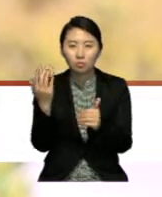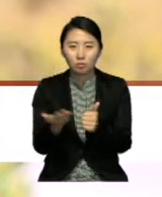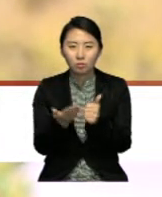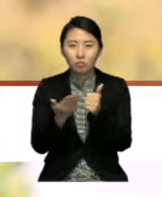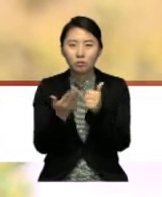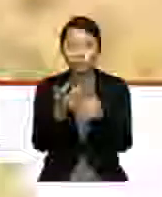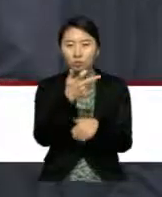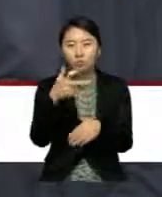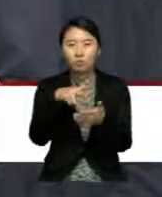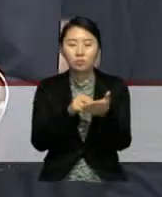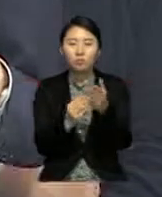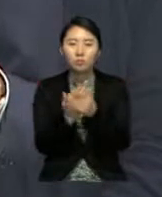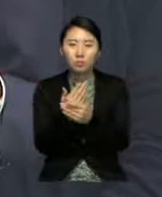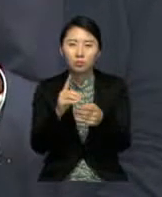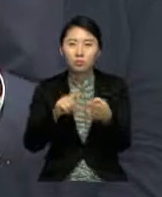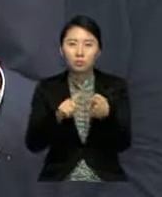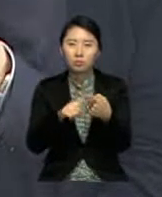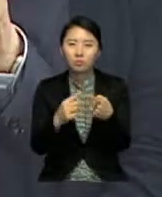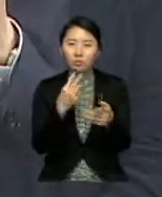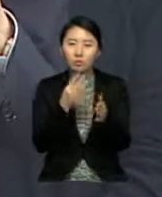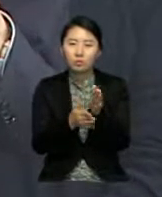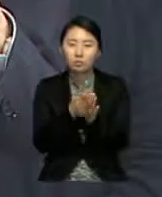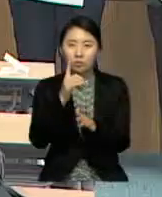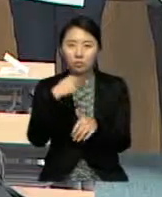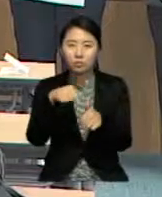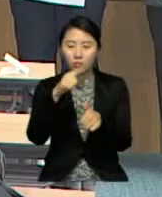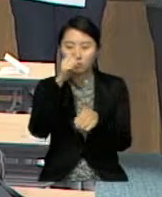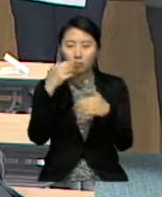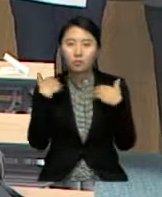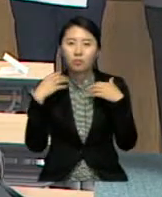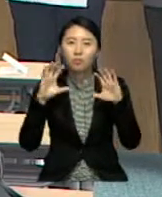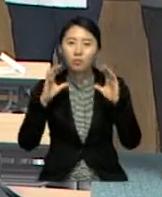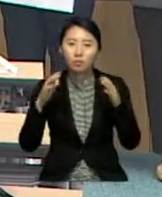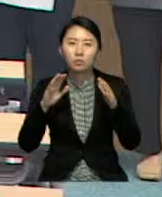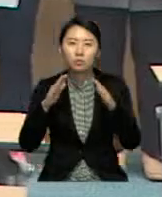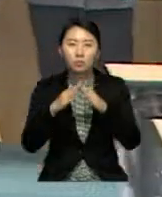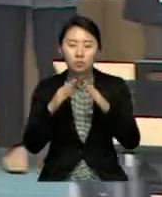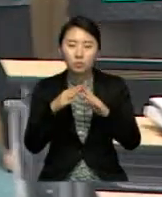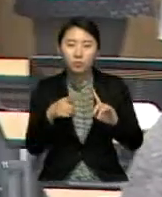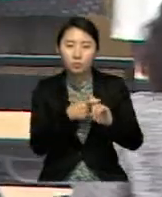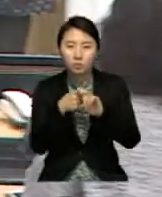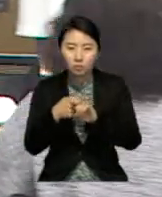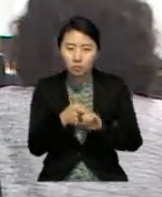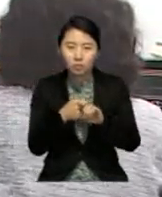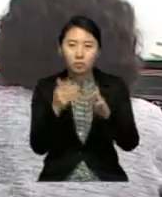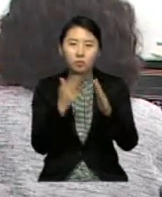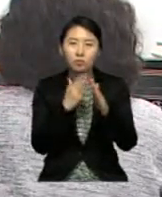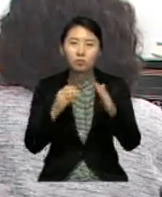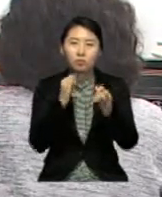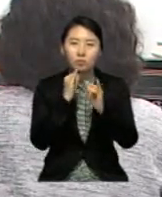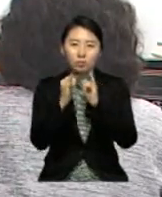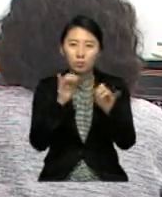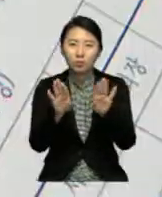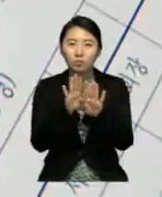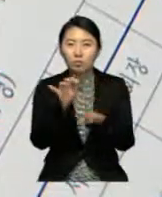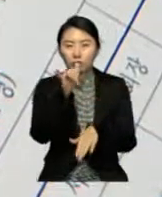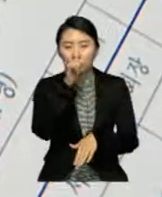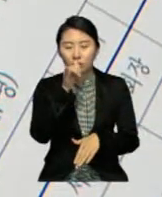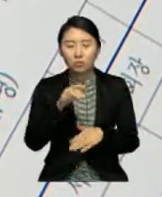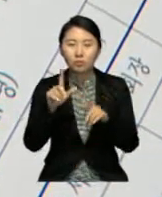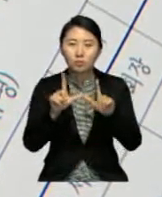있는 상황입니다 이에 대해 서울시 교육청과 유치원 어린이집 연합회 가 공동 기자회견을 열었습니다